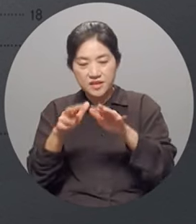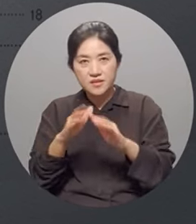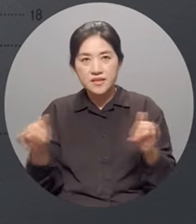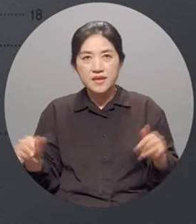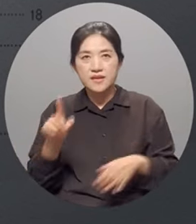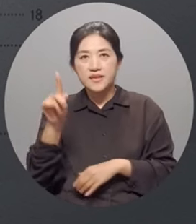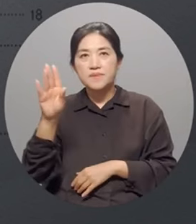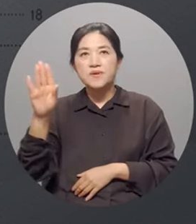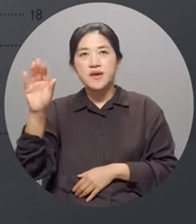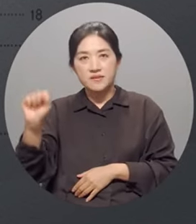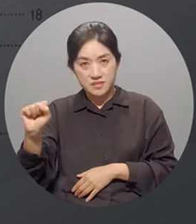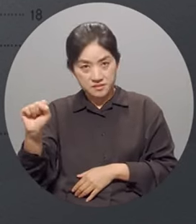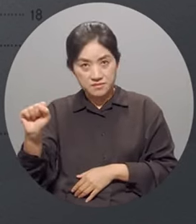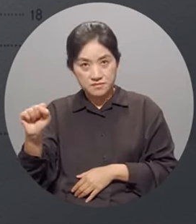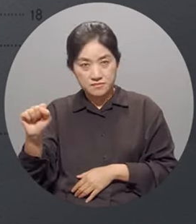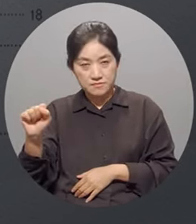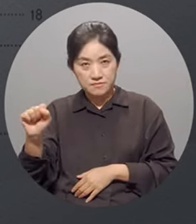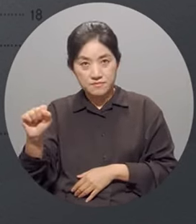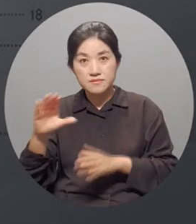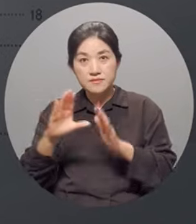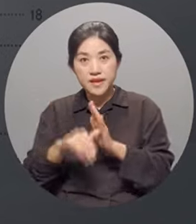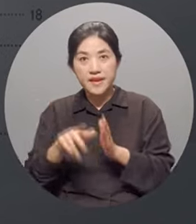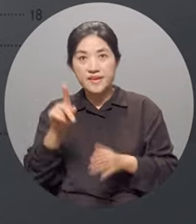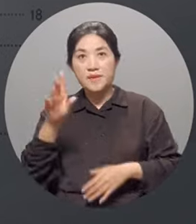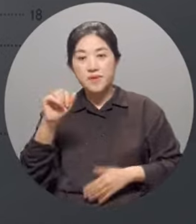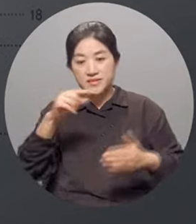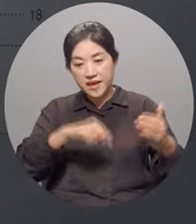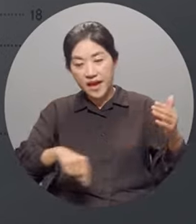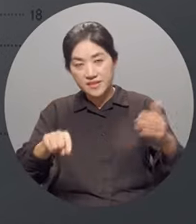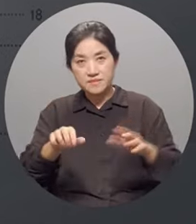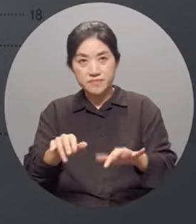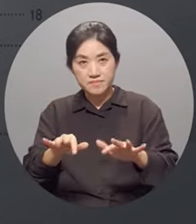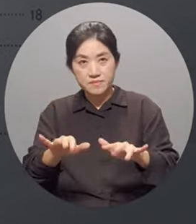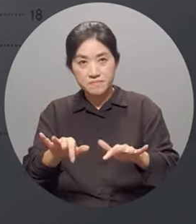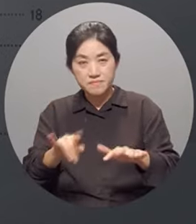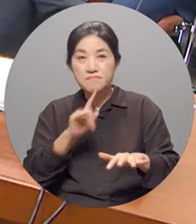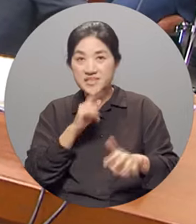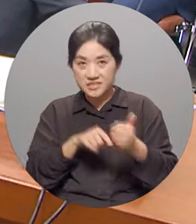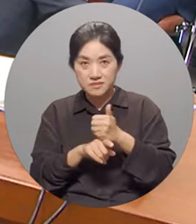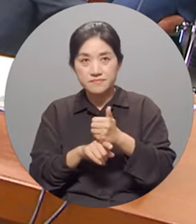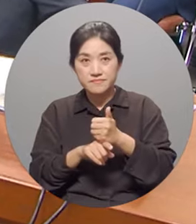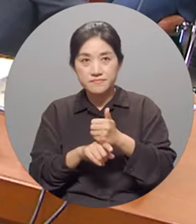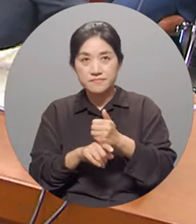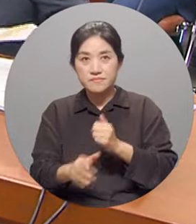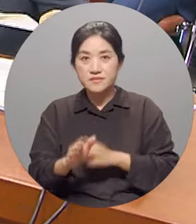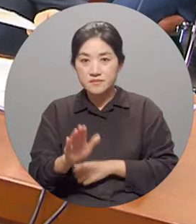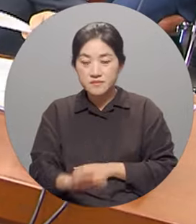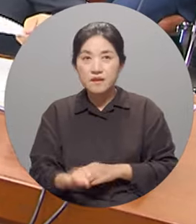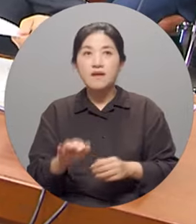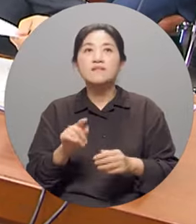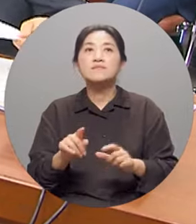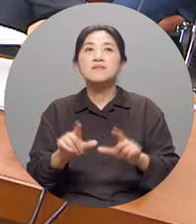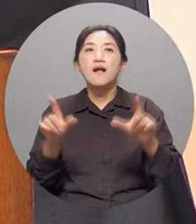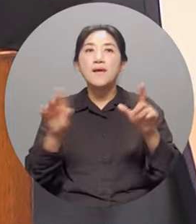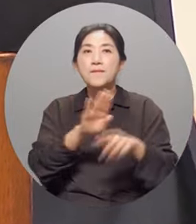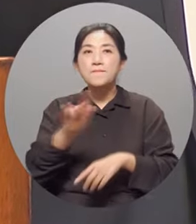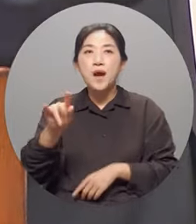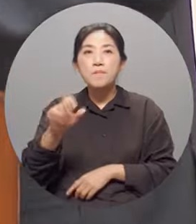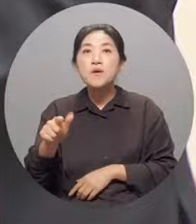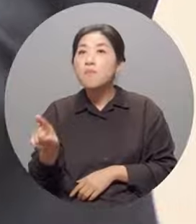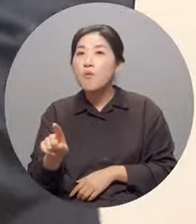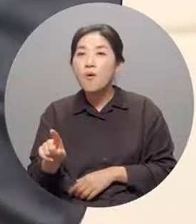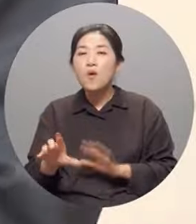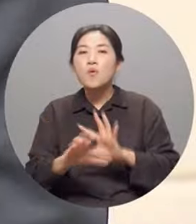KBS 돼 있습니다 당시 KBS 내에서 작성됐다는 뜻입니다 그런데 이날 박사장은 코로나 19